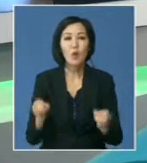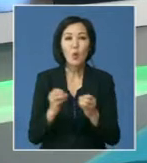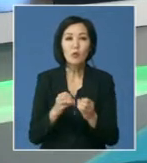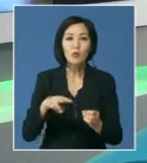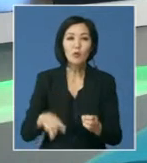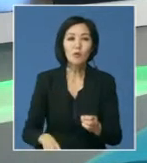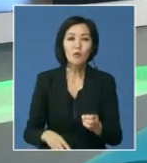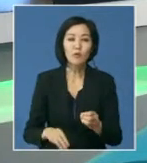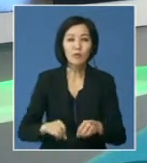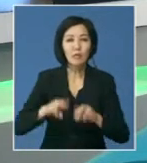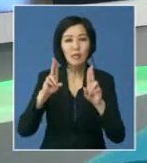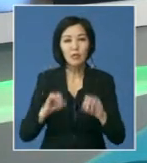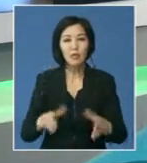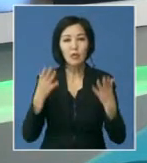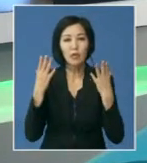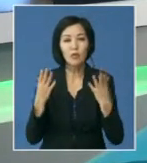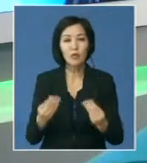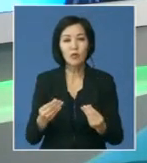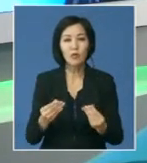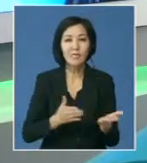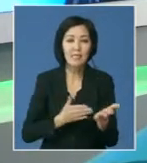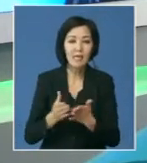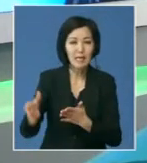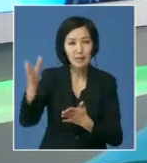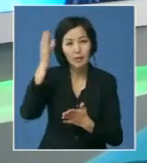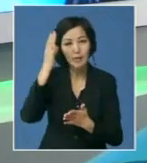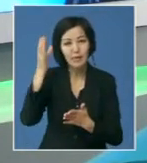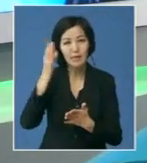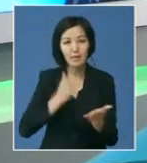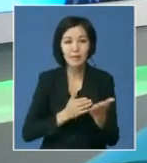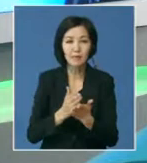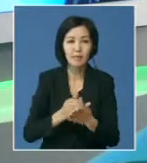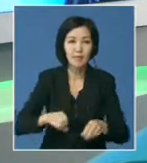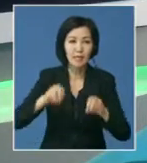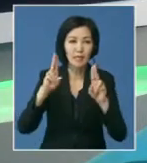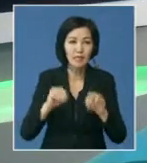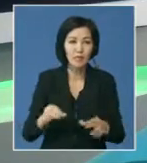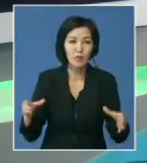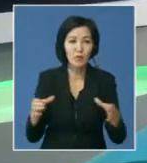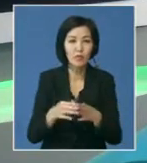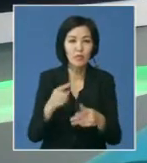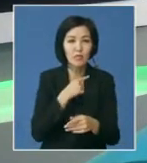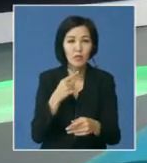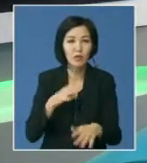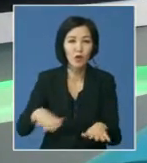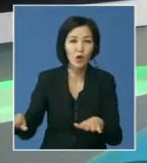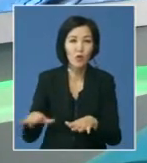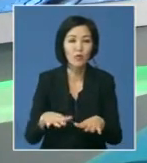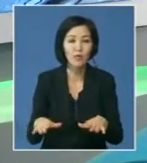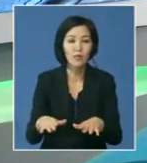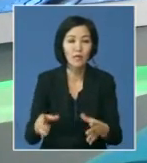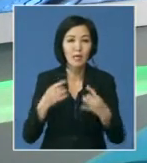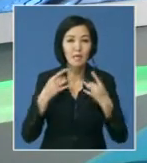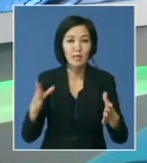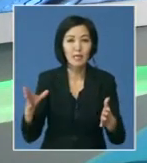10 маусым кәсіподақтар күні. Еліміздегі салалық білім және ғылым қызметкерлері кәсіптік одағының Талдықорған аумақтық ұйымы да төл мерекелерін атап